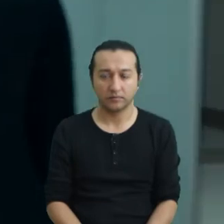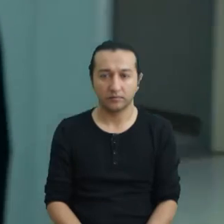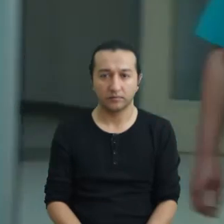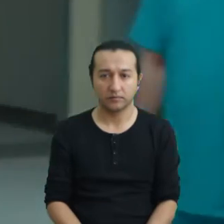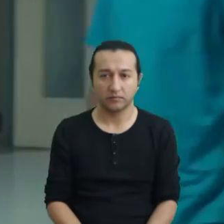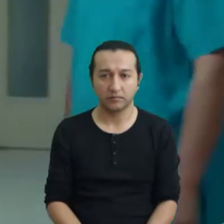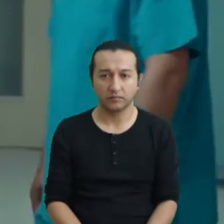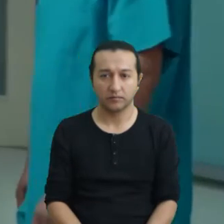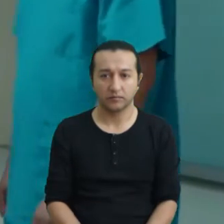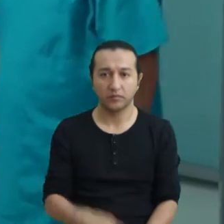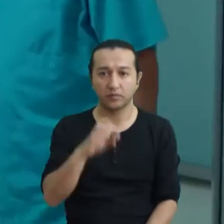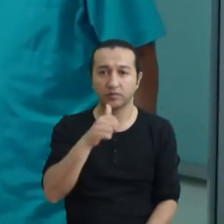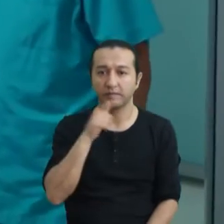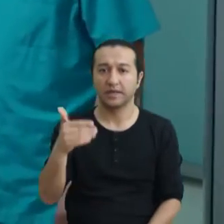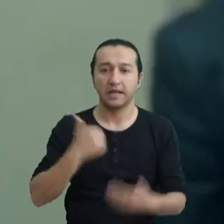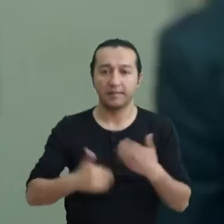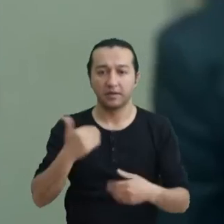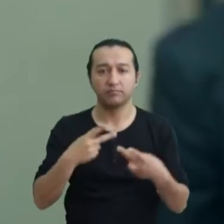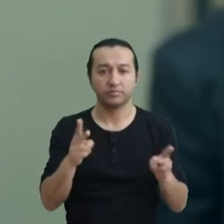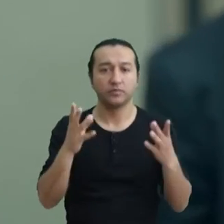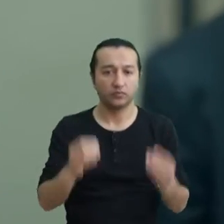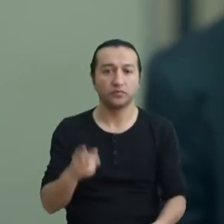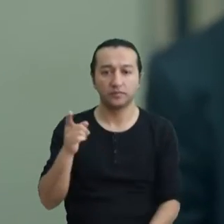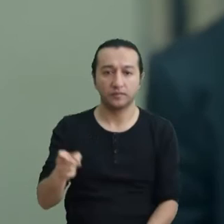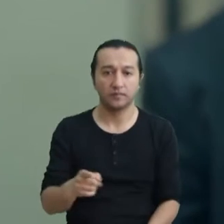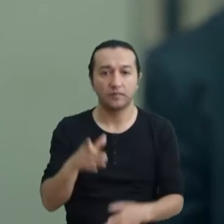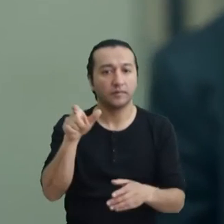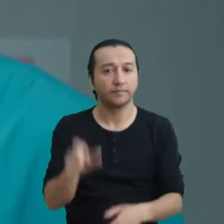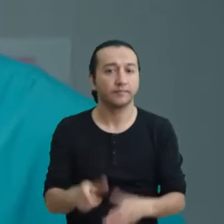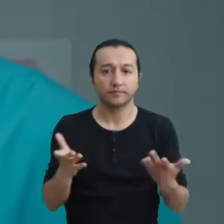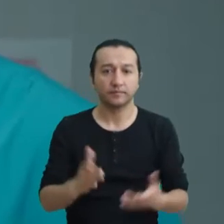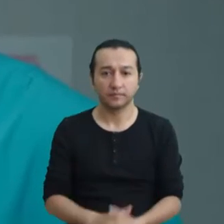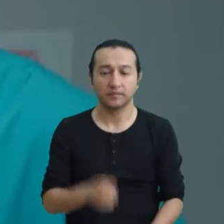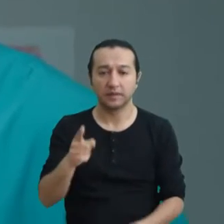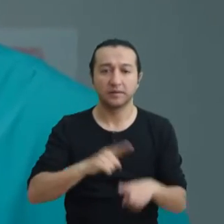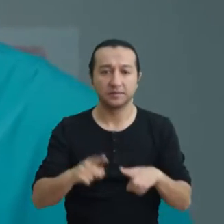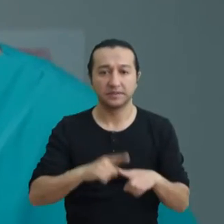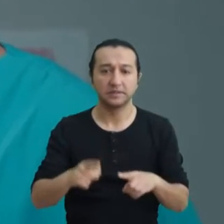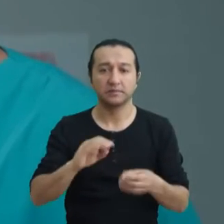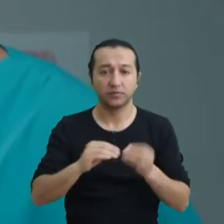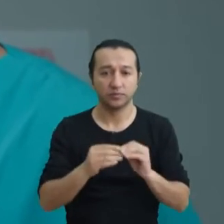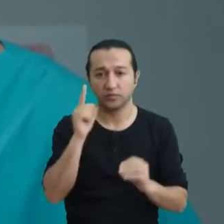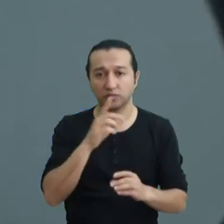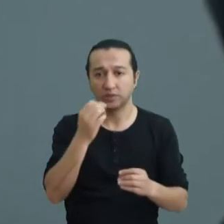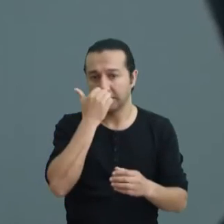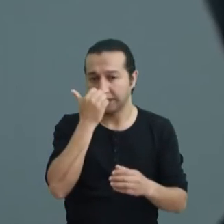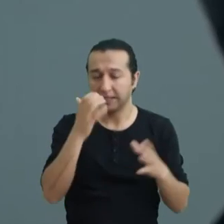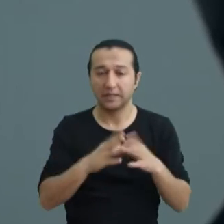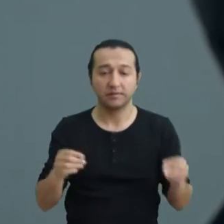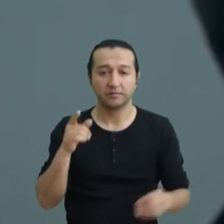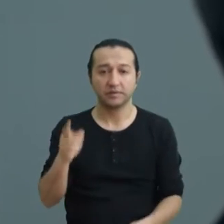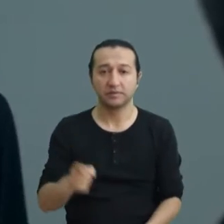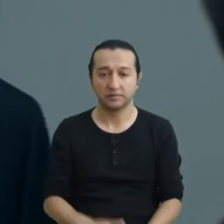Ameliyathane kapısı açıldı. Pusat Bey ameliyattan çıktı efendim. Durumu nasıl? Bıçak yaraları sebebiyle çok kan kaybetmiş.